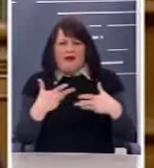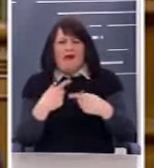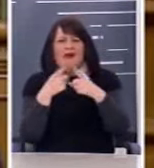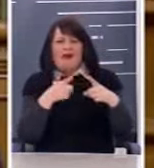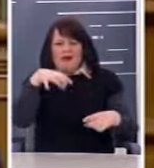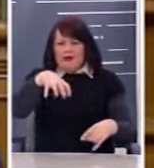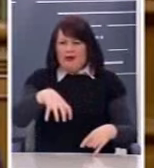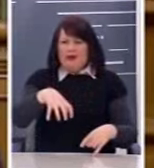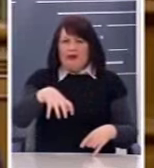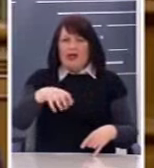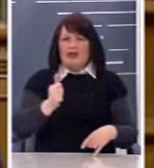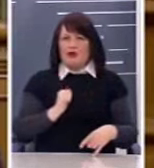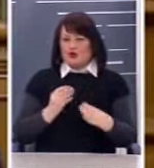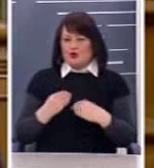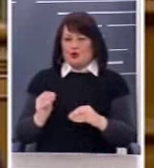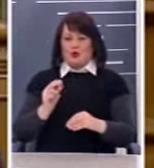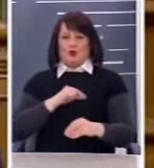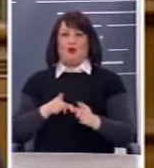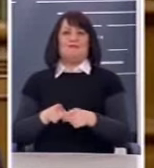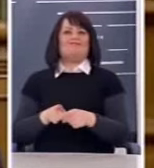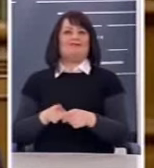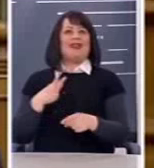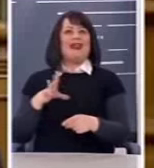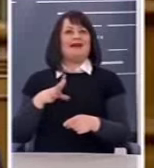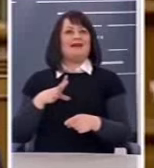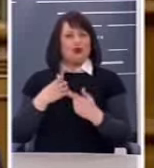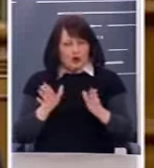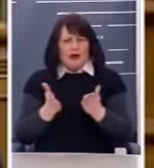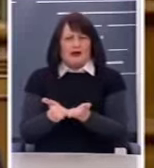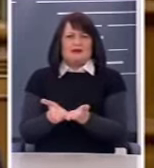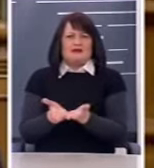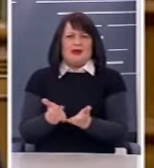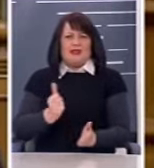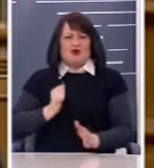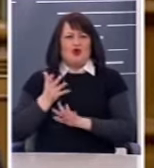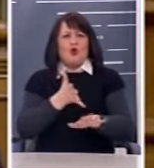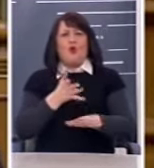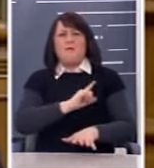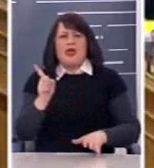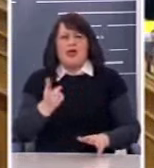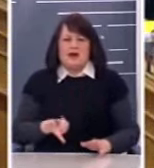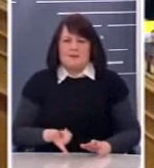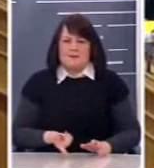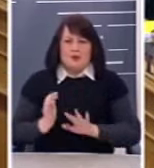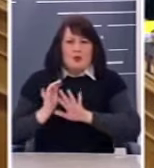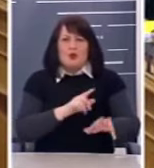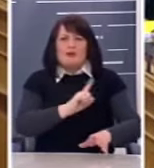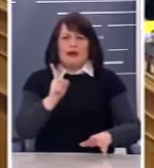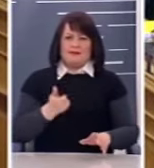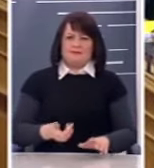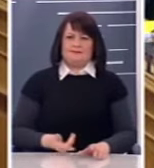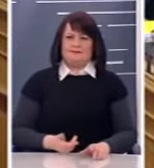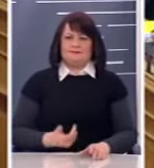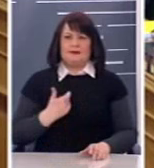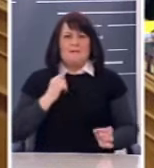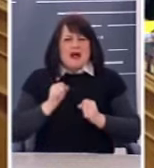Γιατί κάποιοι είχαν ιδιωτικά συμφέροντα να ανοίξουν ιδιωτικά δίπλα και να πηγαίνει ο κόσμος στα ιδιωτικά. Μάχη δίνουμε.